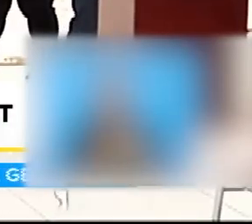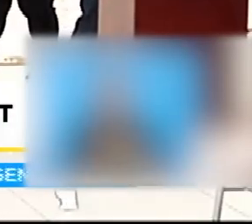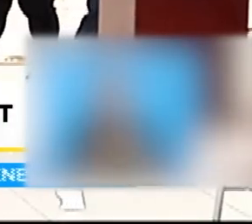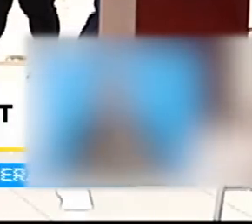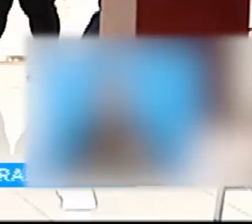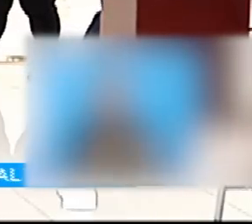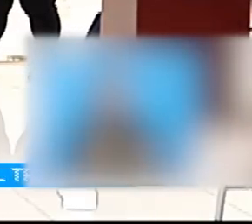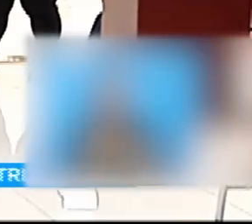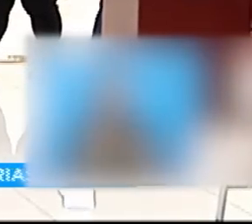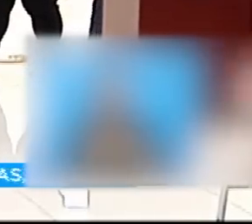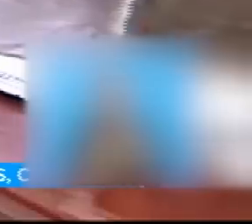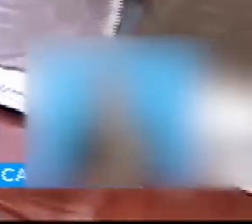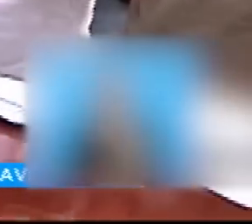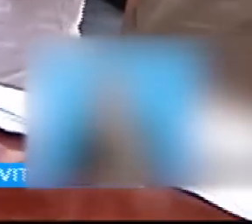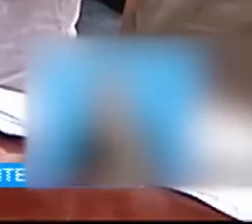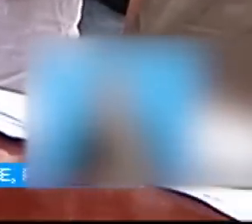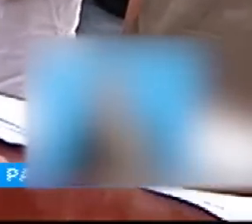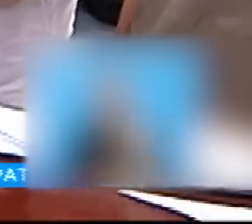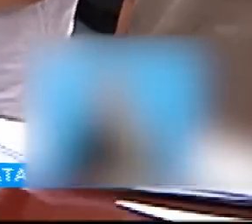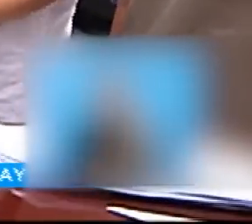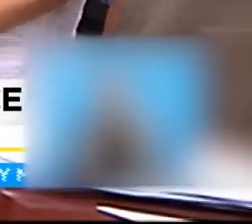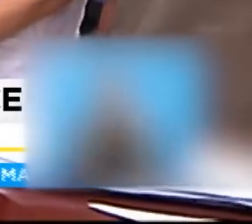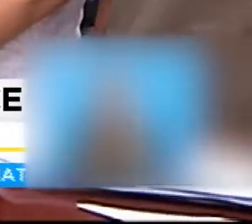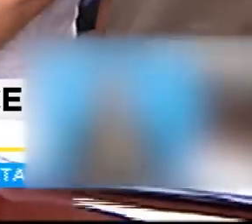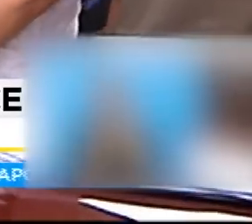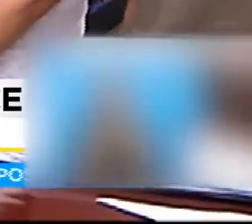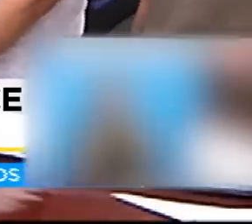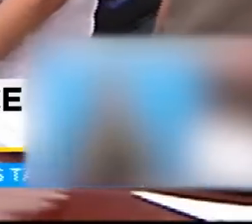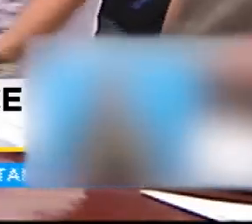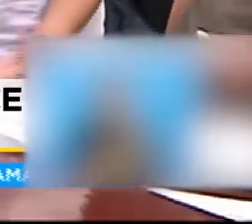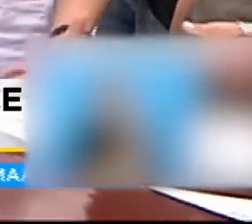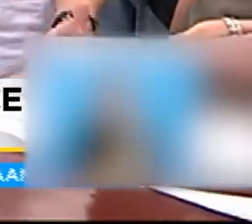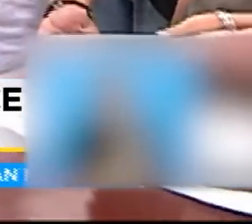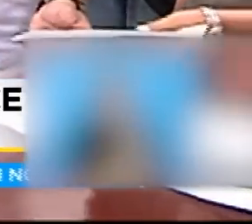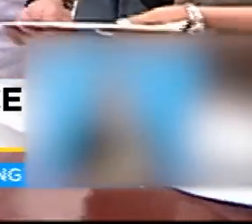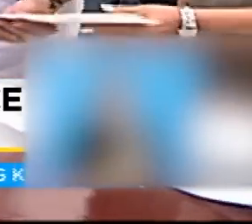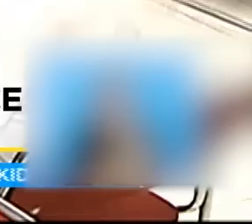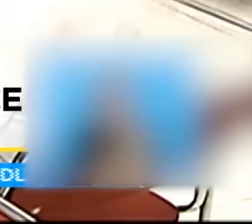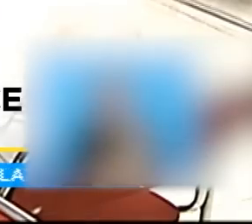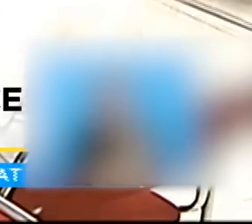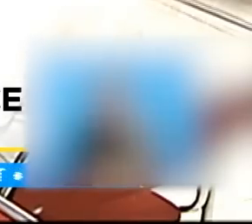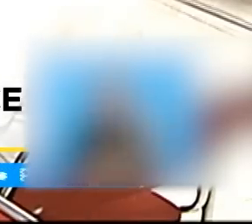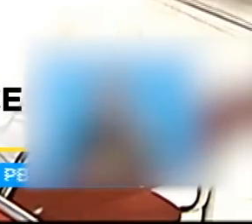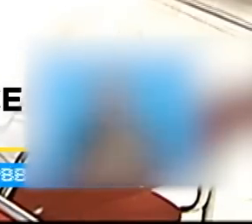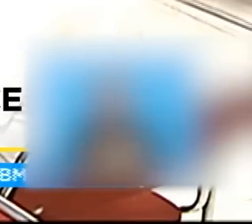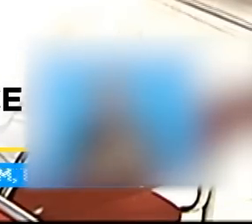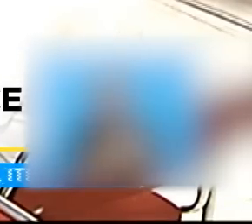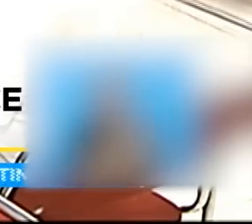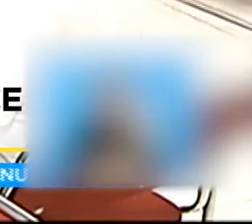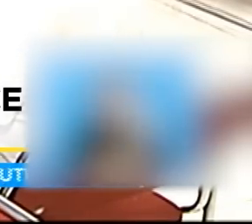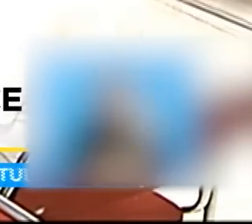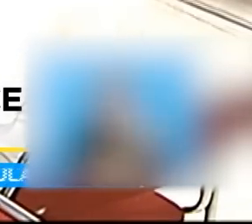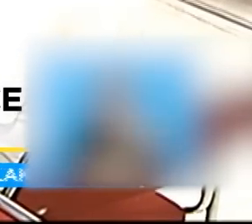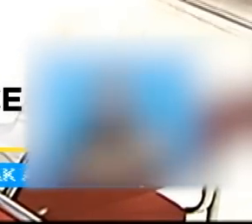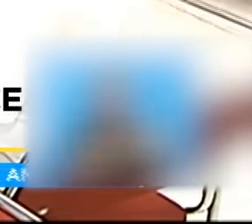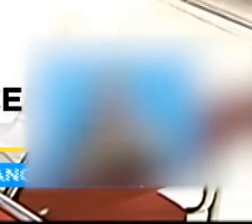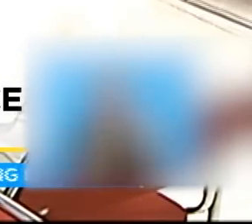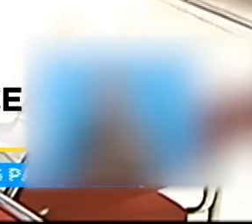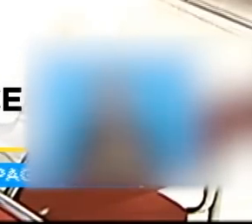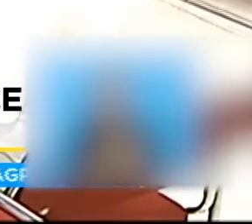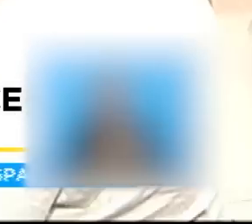ang DMW sa unang batch ng 32 OFWs na apektado ng visa ban. Kinakausap pa raw nila ang mga